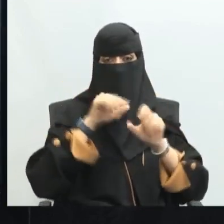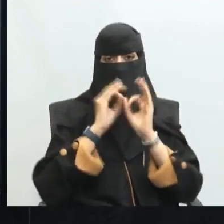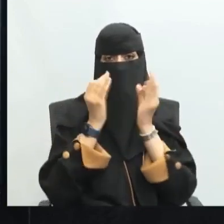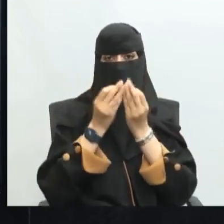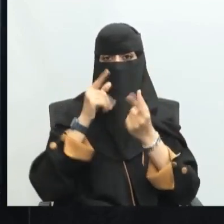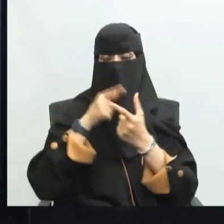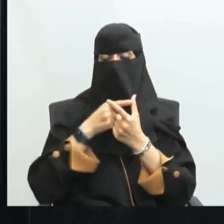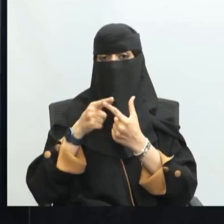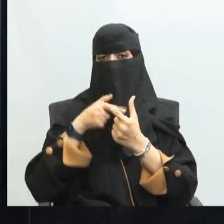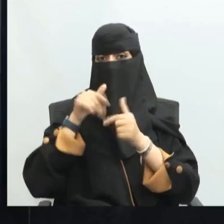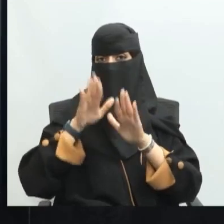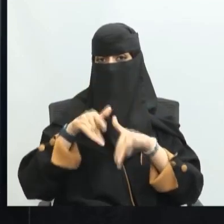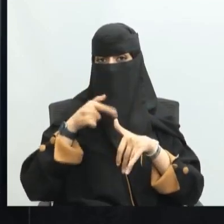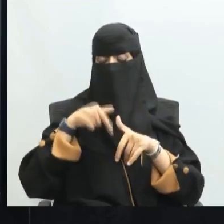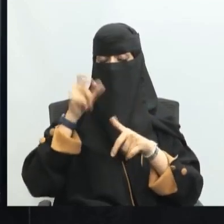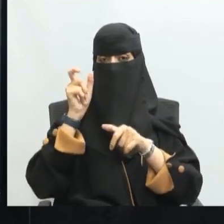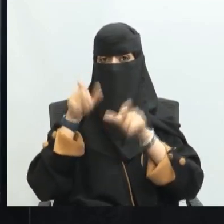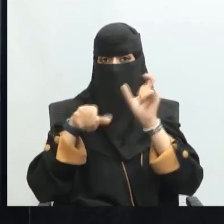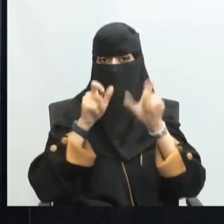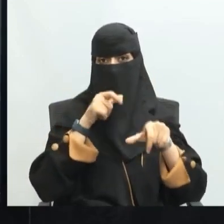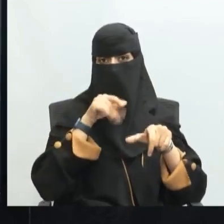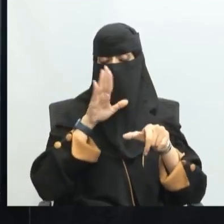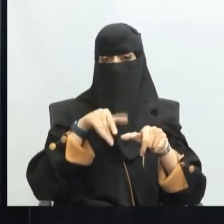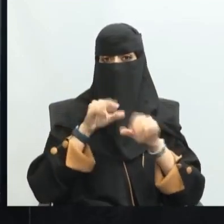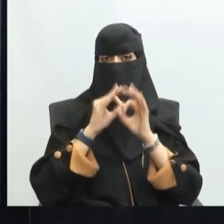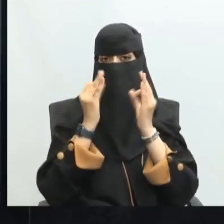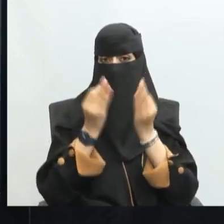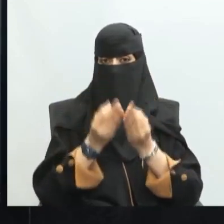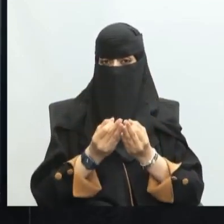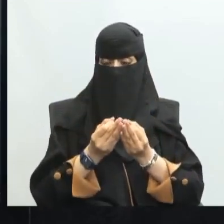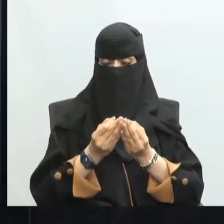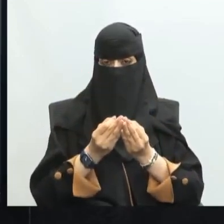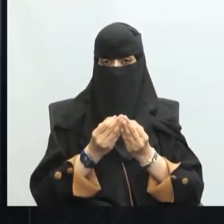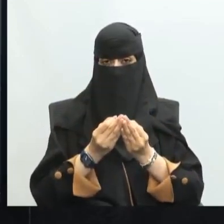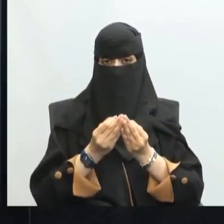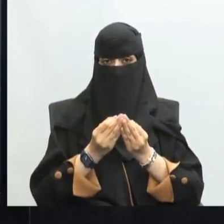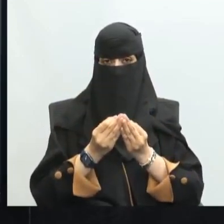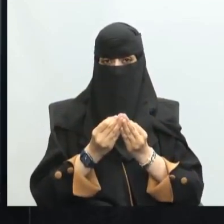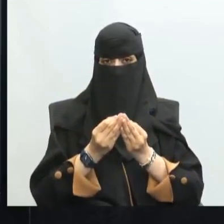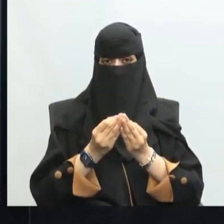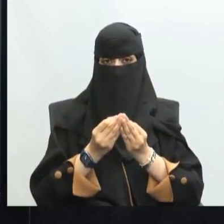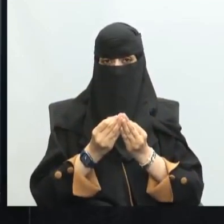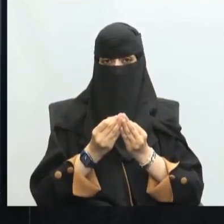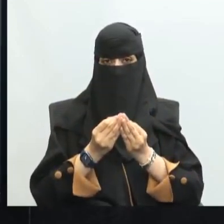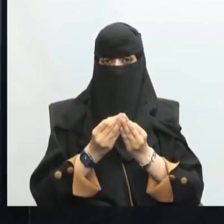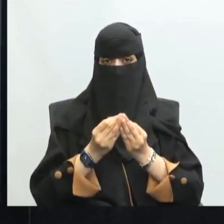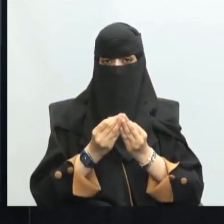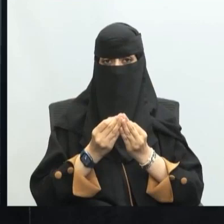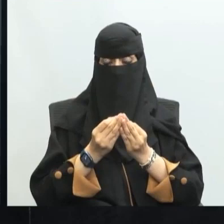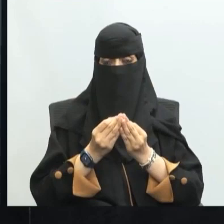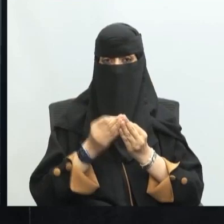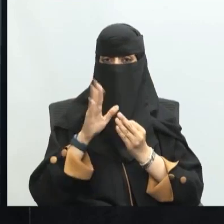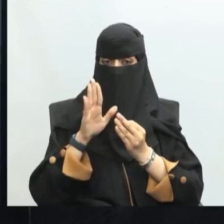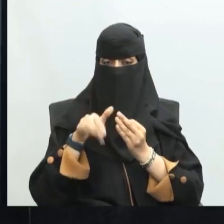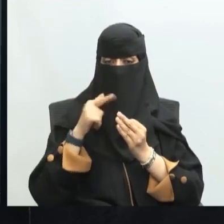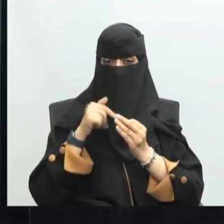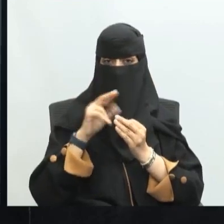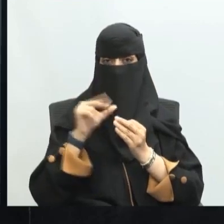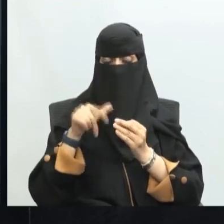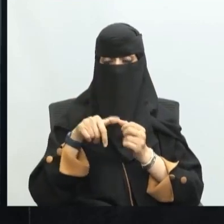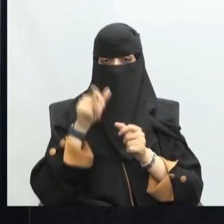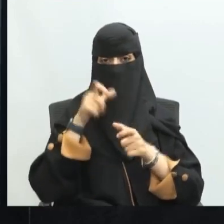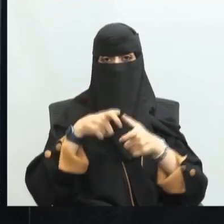بين فئات المجتمع ايضا نفس الفئات من دول مختلفه